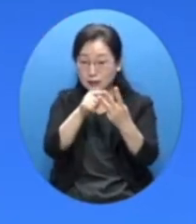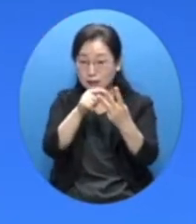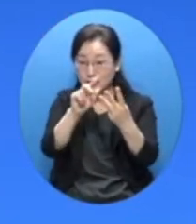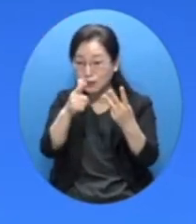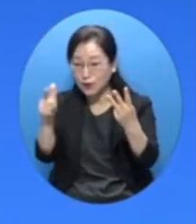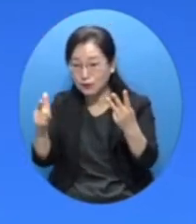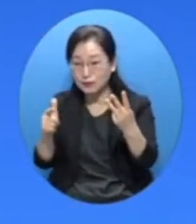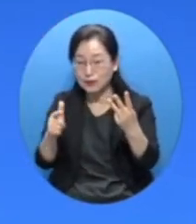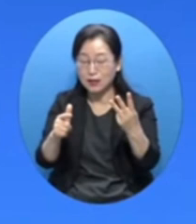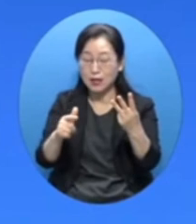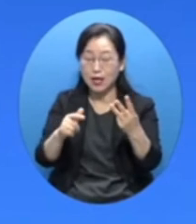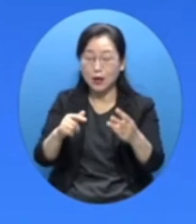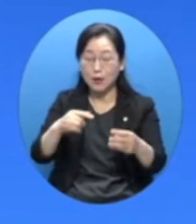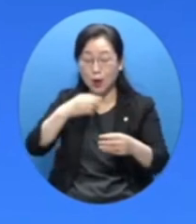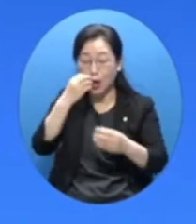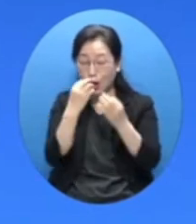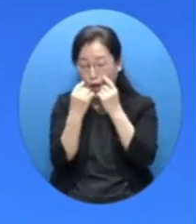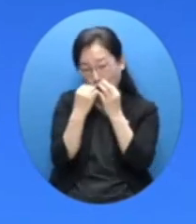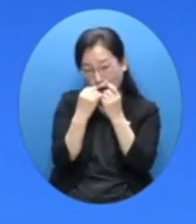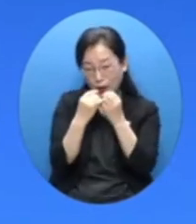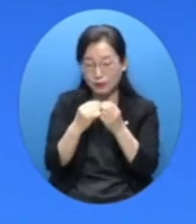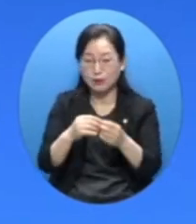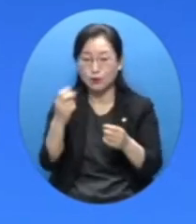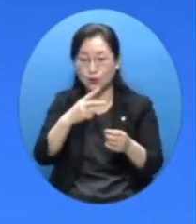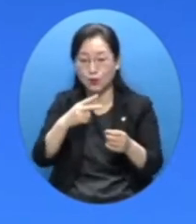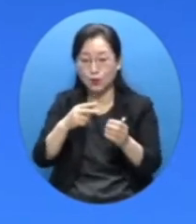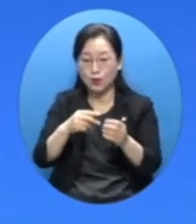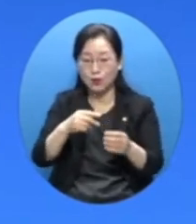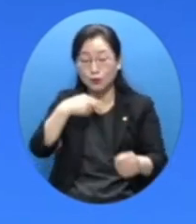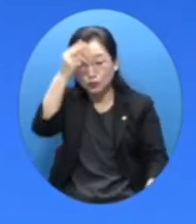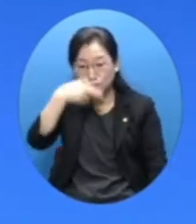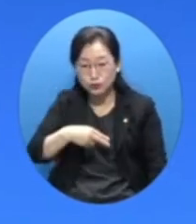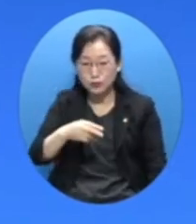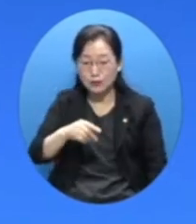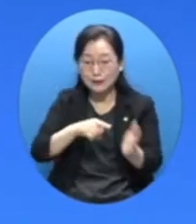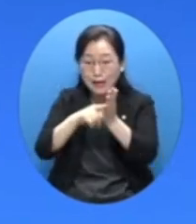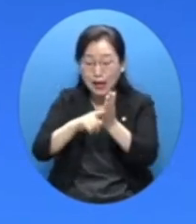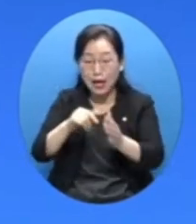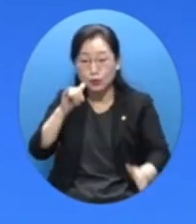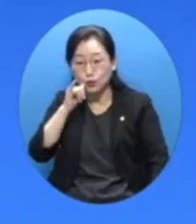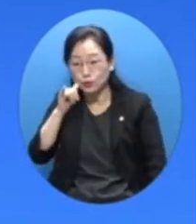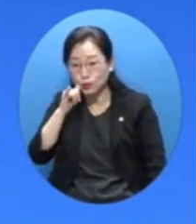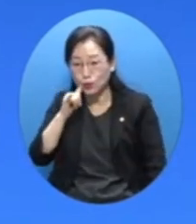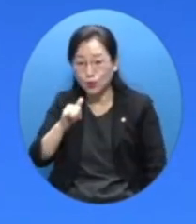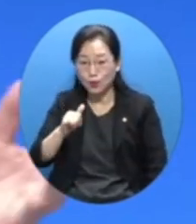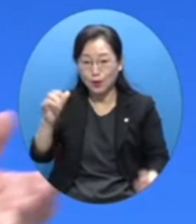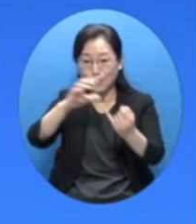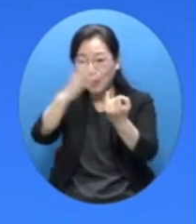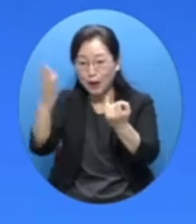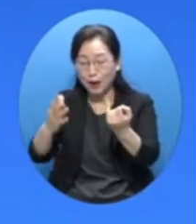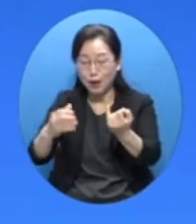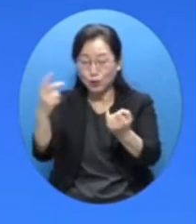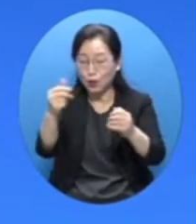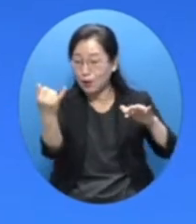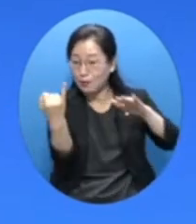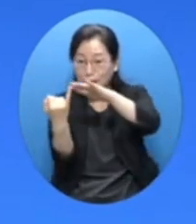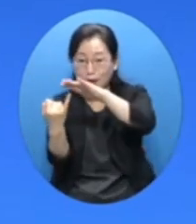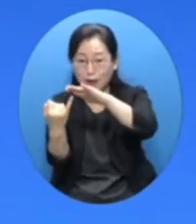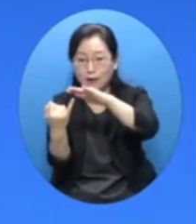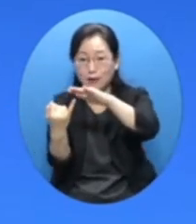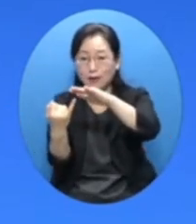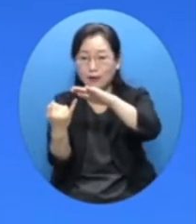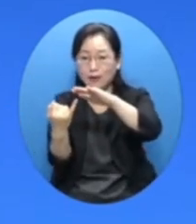시기장에 중독 약물 중독 알콜 중에서 벗어나서 그 다음에 교통사고로 차가 자기 위를